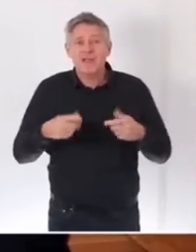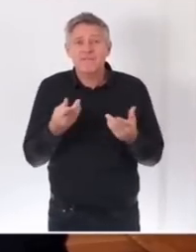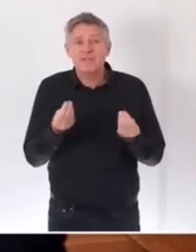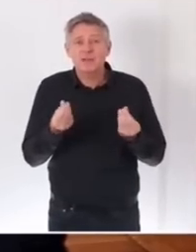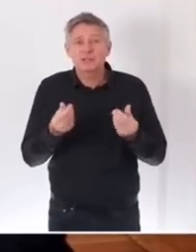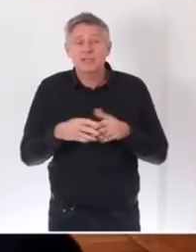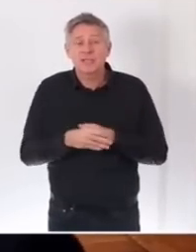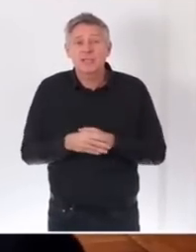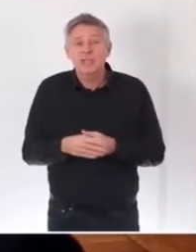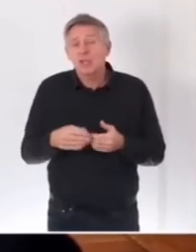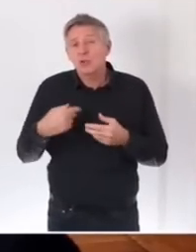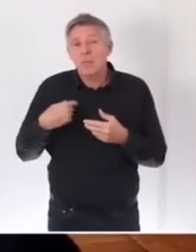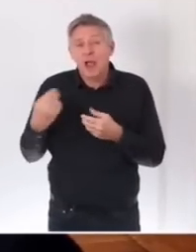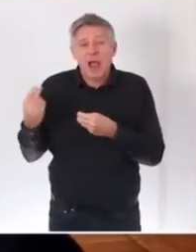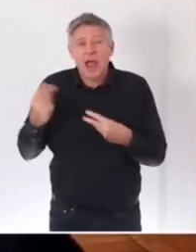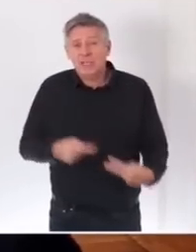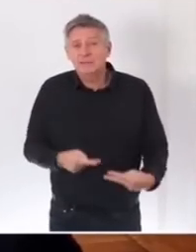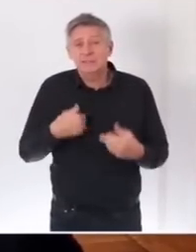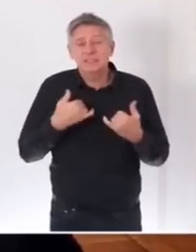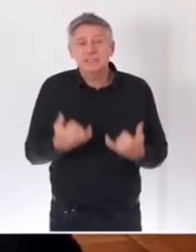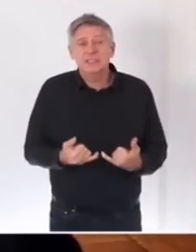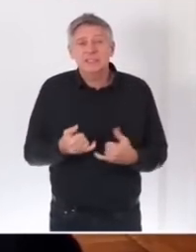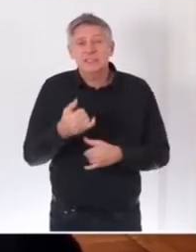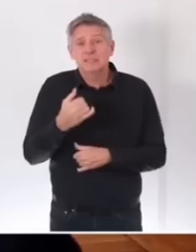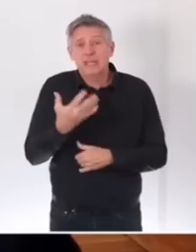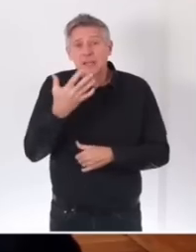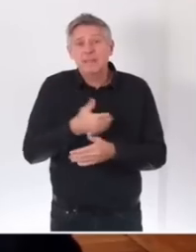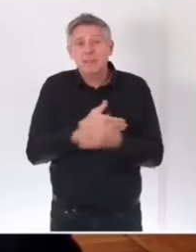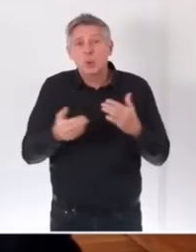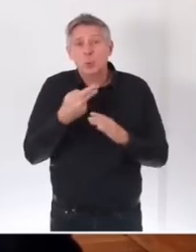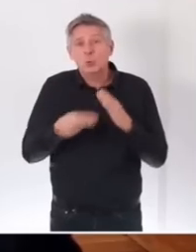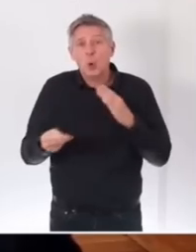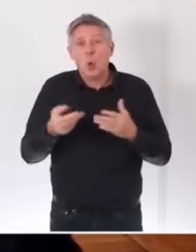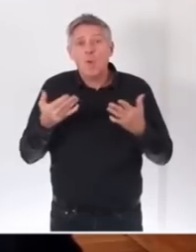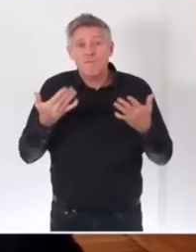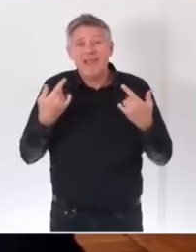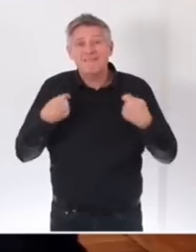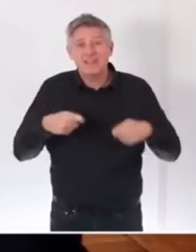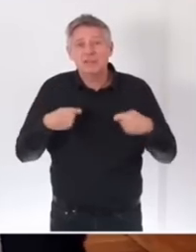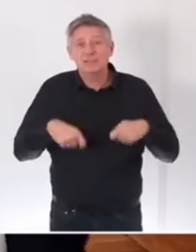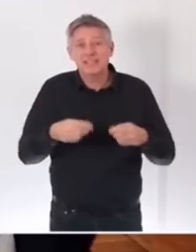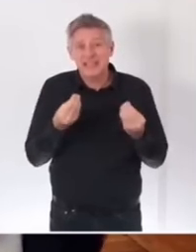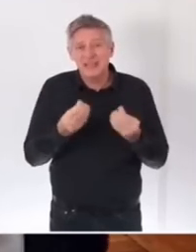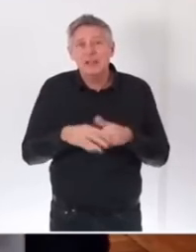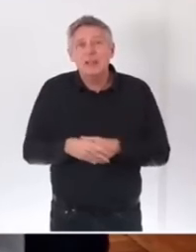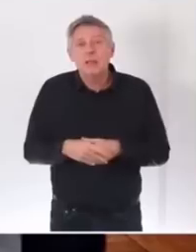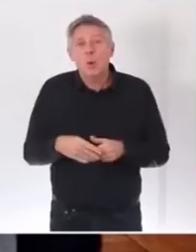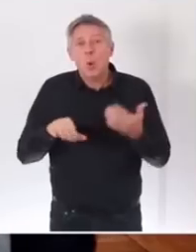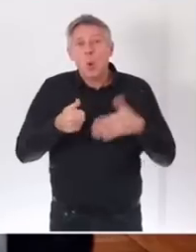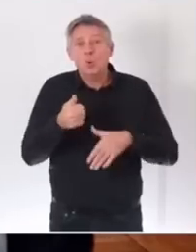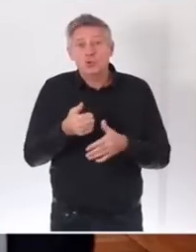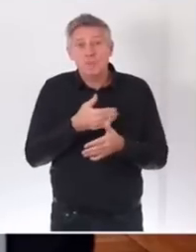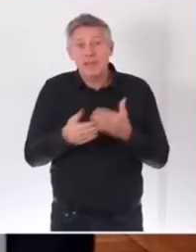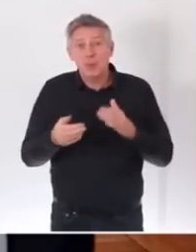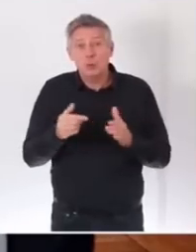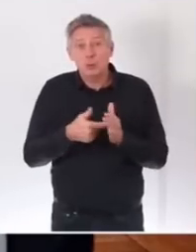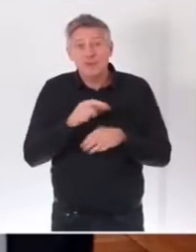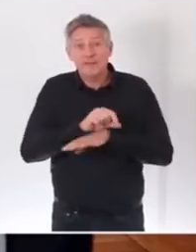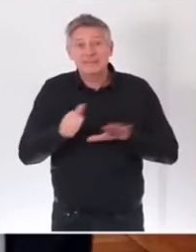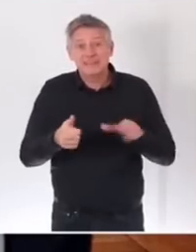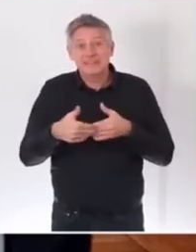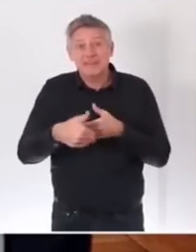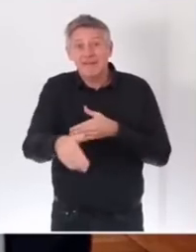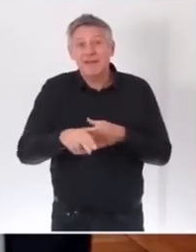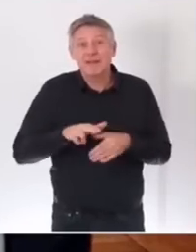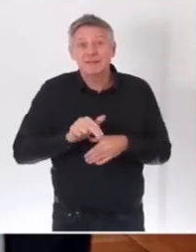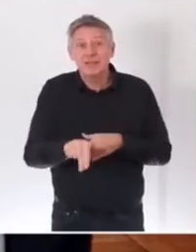vous êtes arrivé ici, c'était 5 millions d'euros de frais financiers par an. En 2026 et 2027, on va être à 11 millions. C'est vous qui avez fait ce choix-là. C'est vous